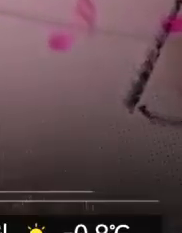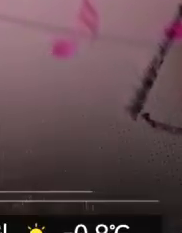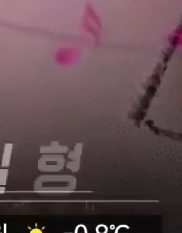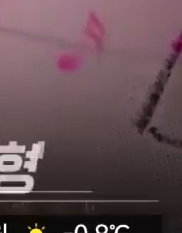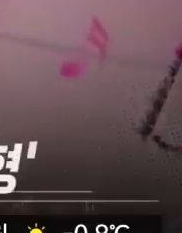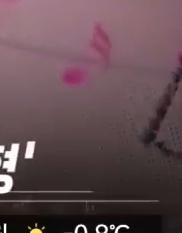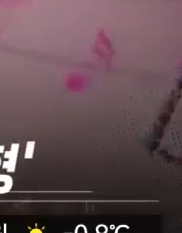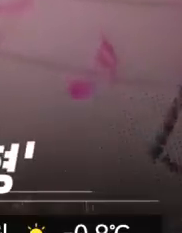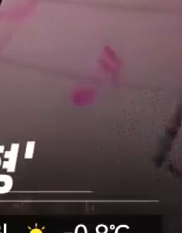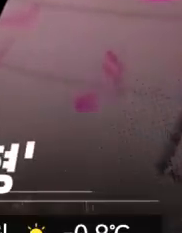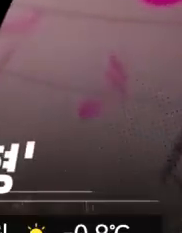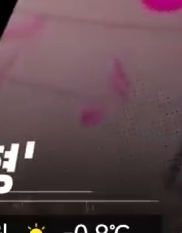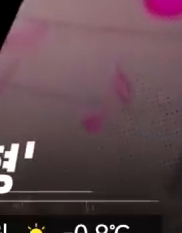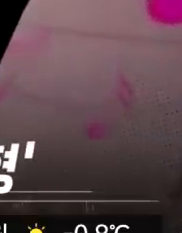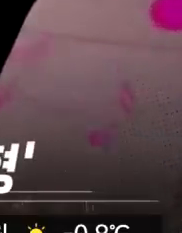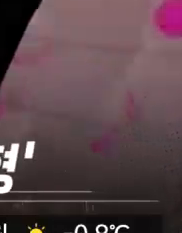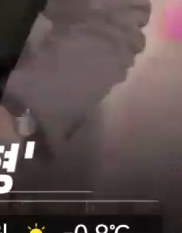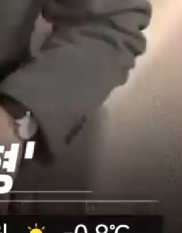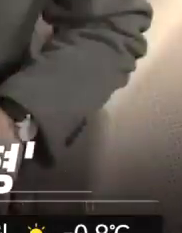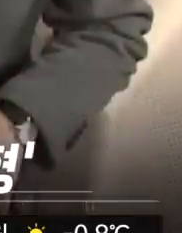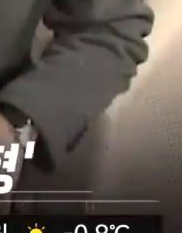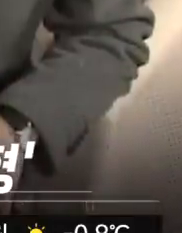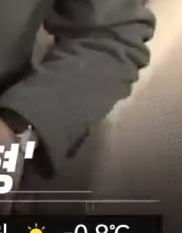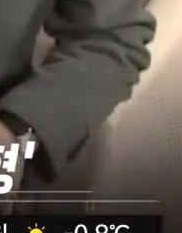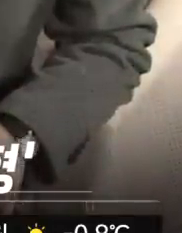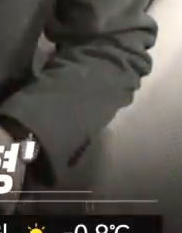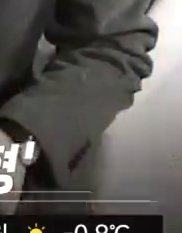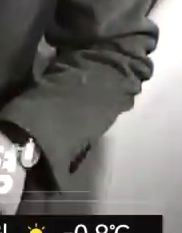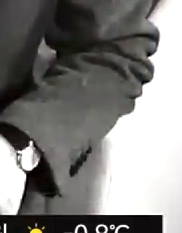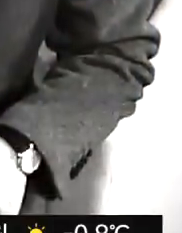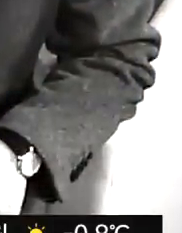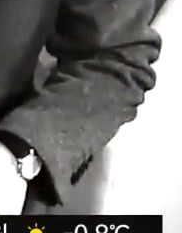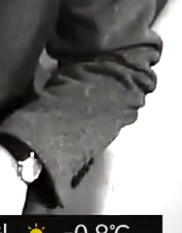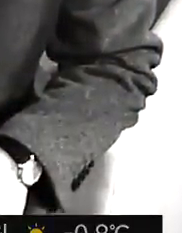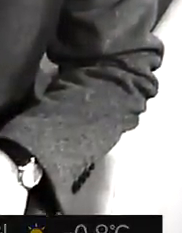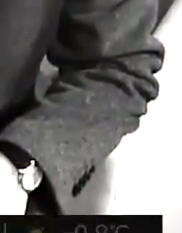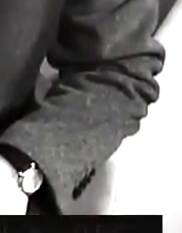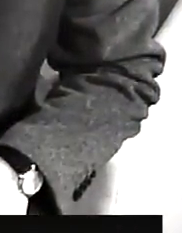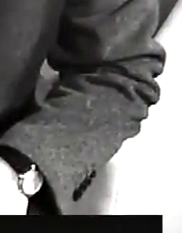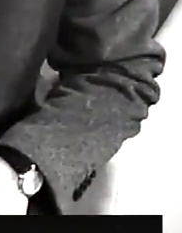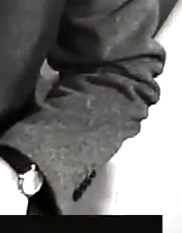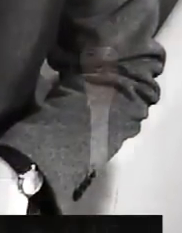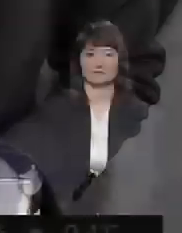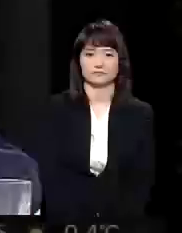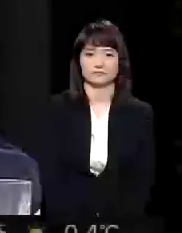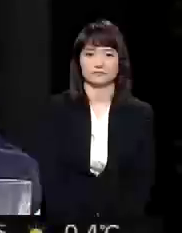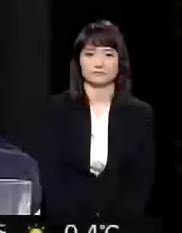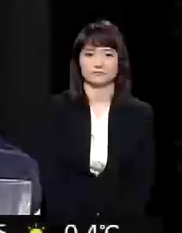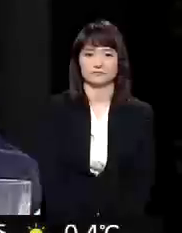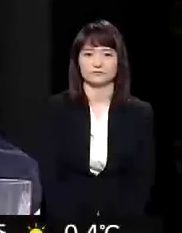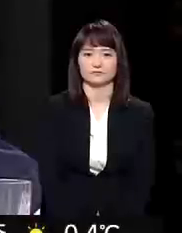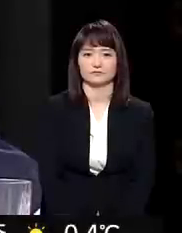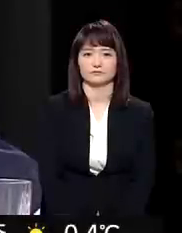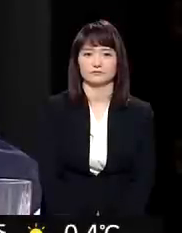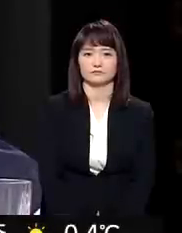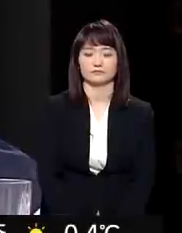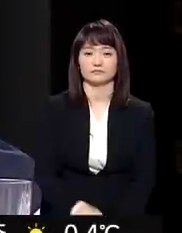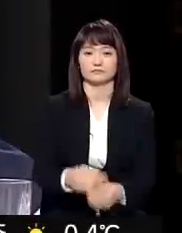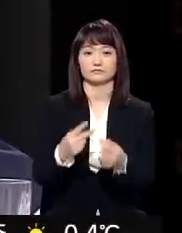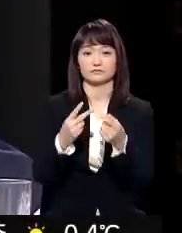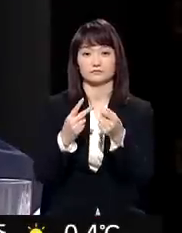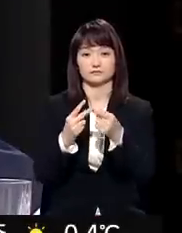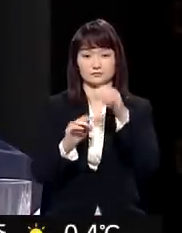반성하고 있지 않다며 질타했습니다 법원의 판단을 짚어봅니다 자 두 번째